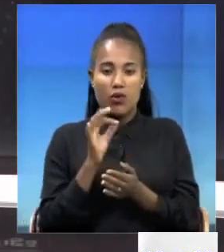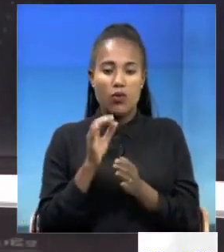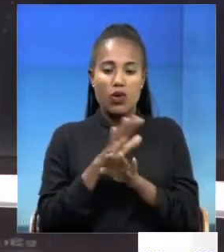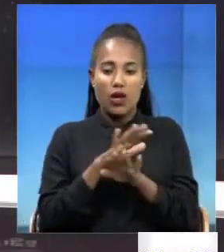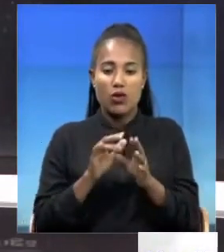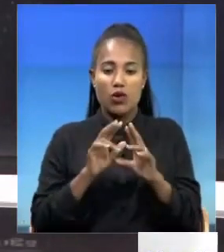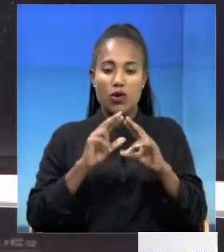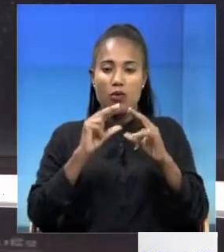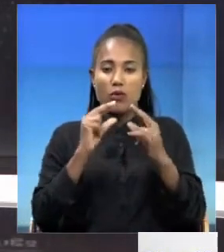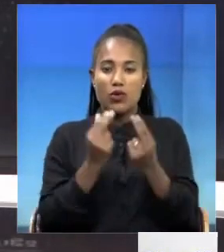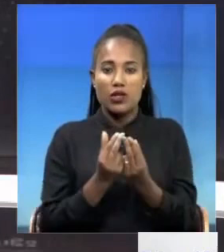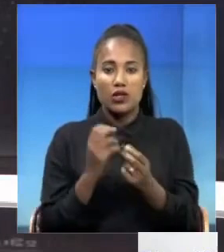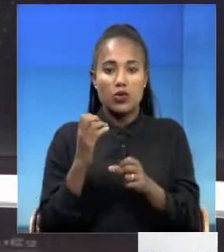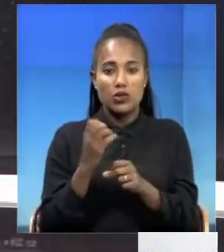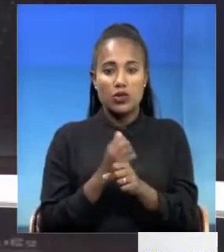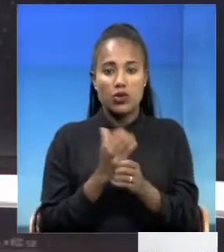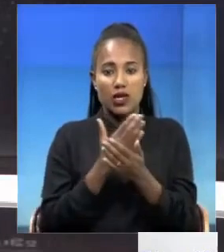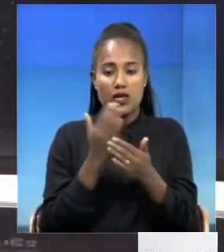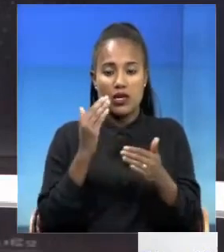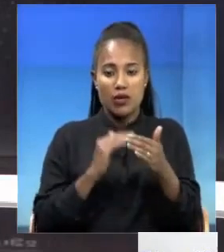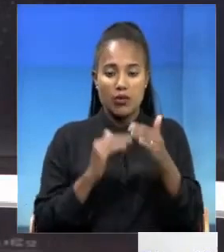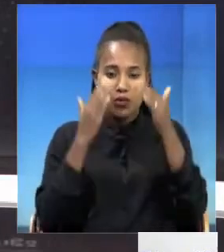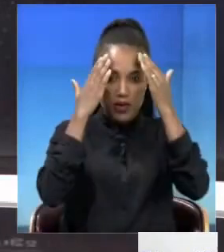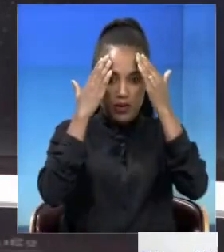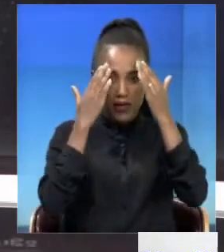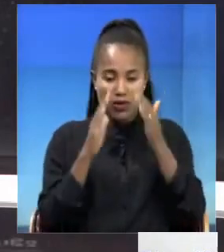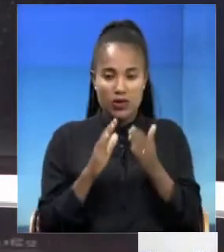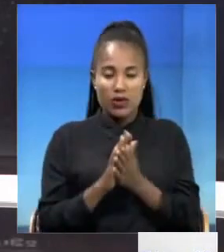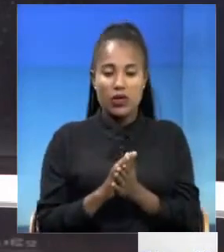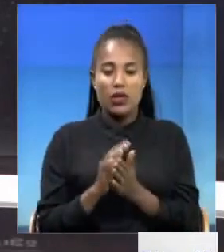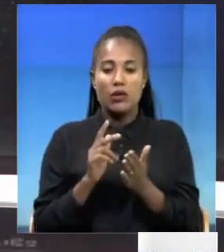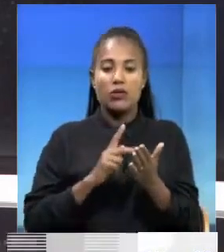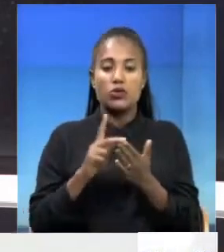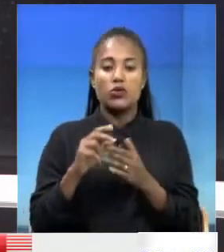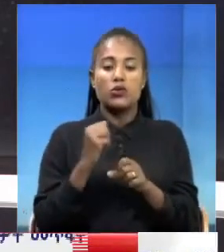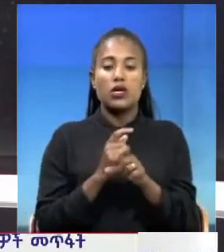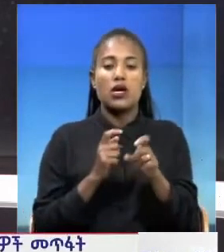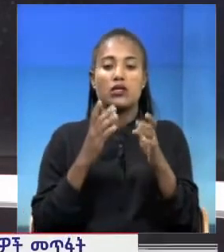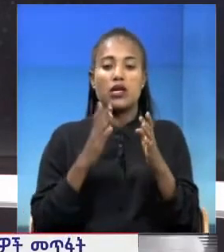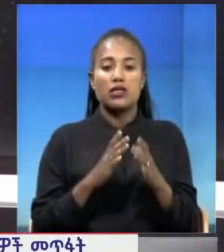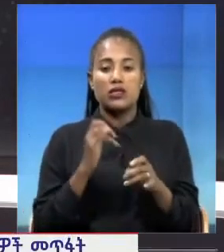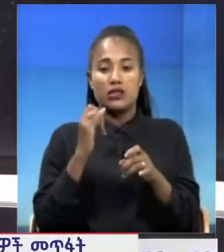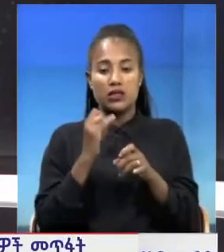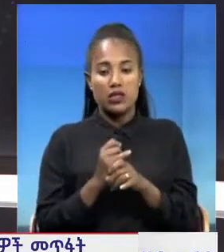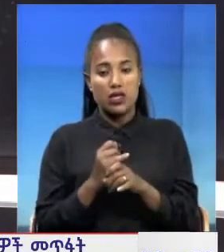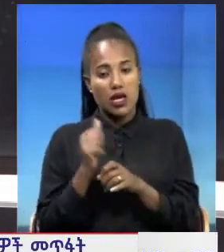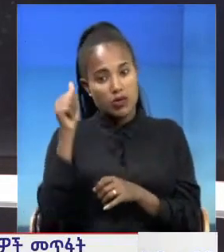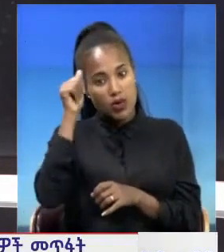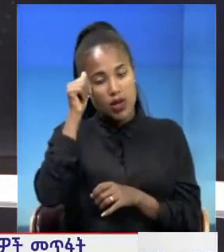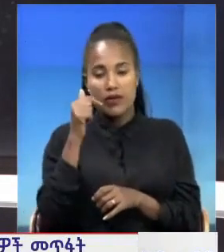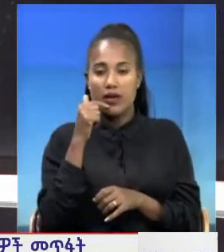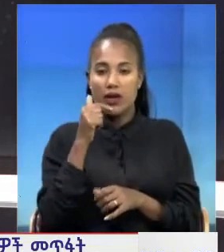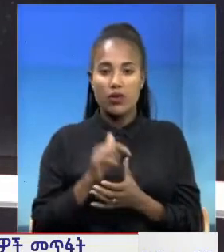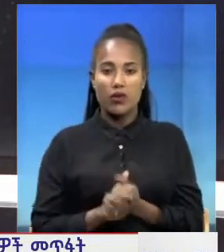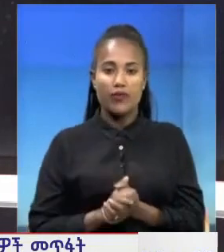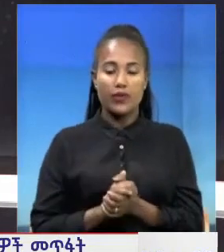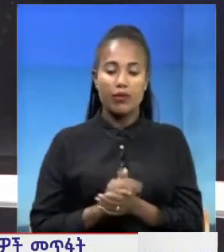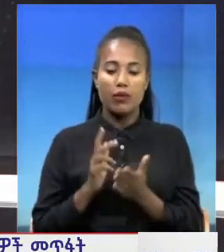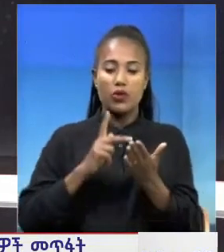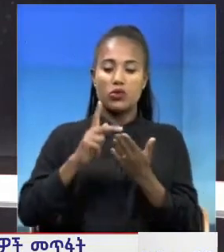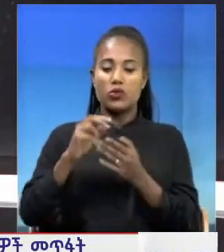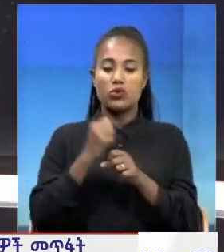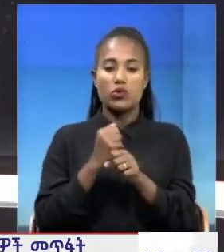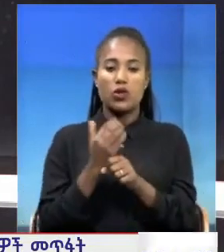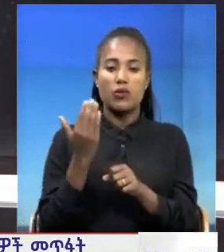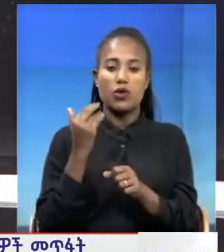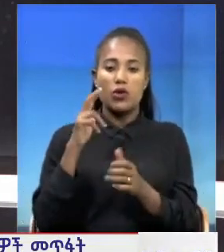ወራሪው የትነግ ኃይል ተወስደው የት እንደገቡ እንደማይታወቅ የፕሮጀክቱ ስራ አስኪያጅ ኢንጂነር አብዱል ከሪም መሐመድ ተናገሩ። በፕሮጀክቱ ሲሰሩ